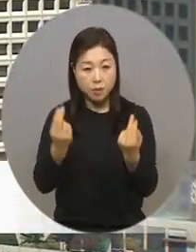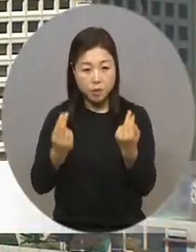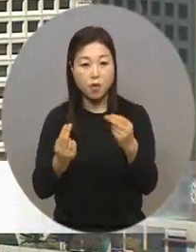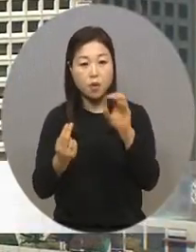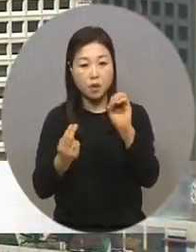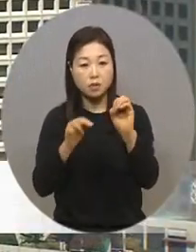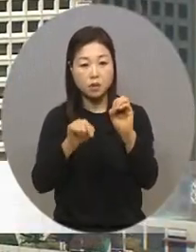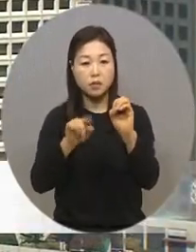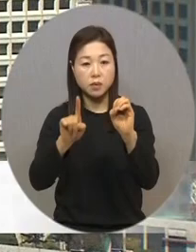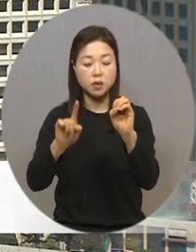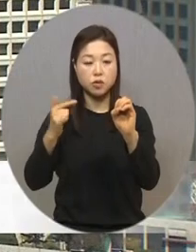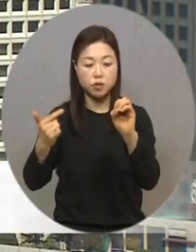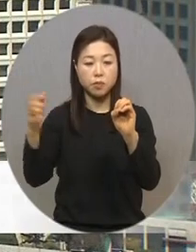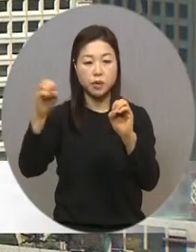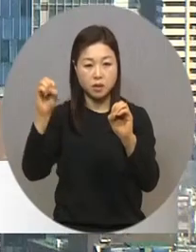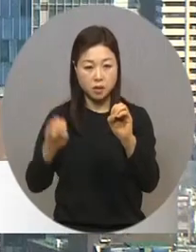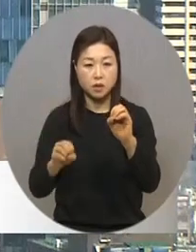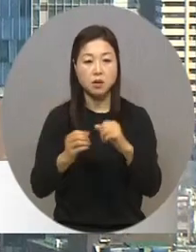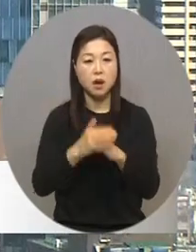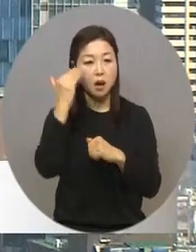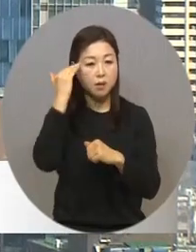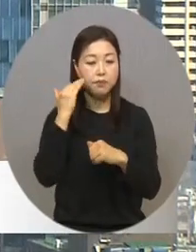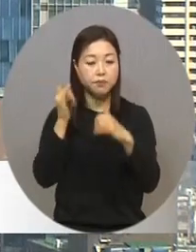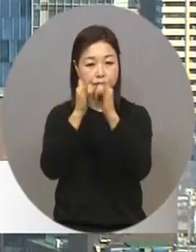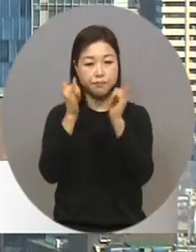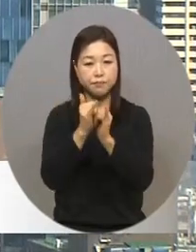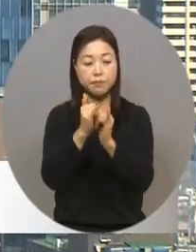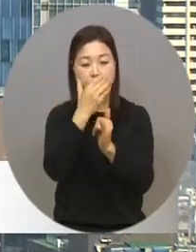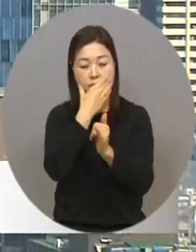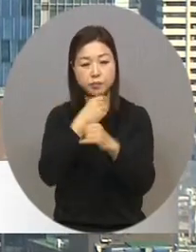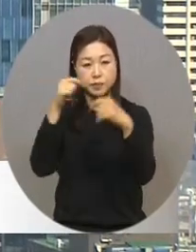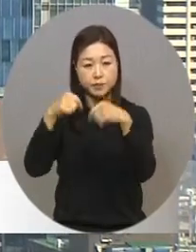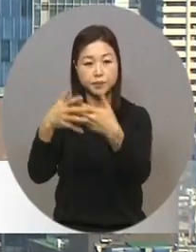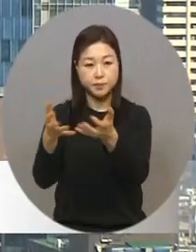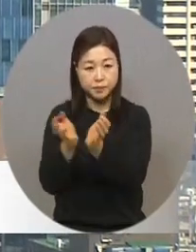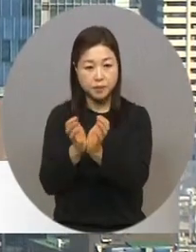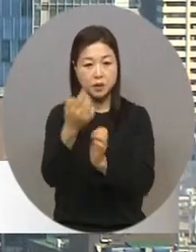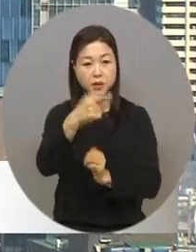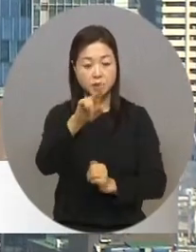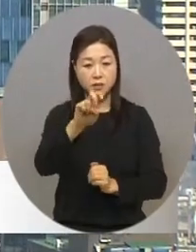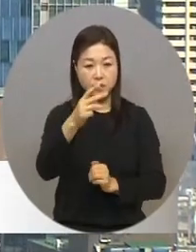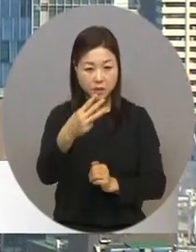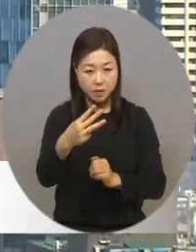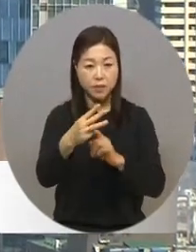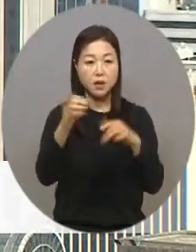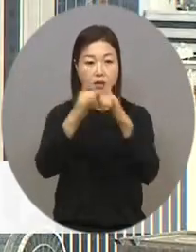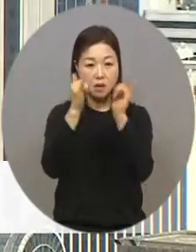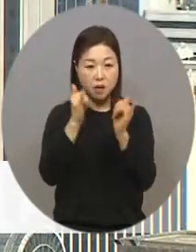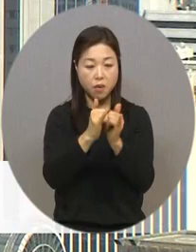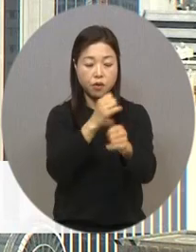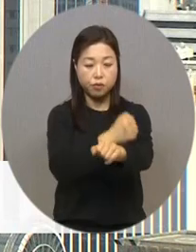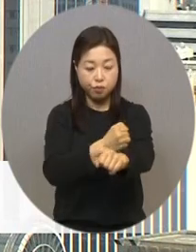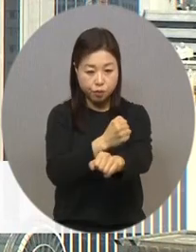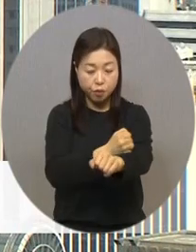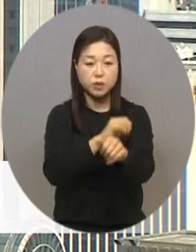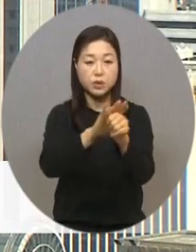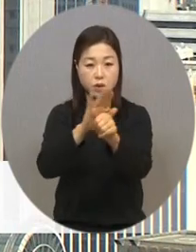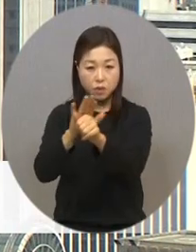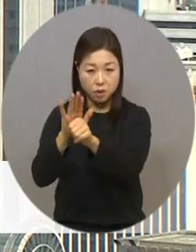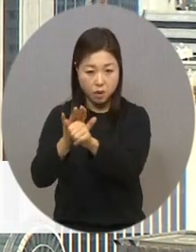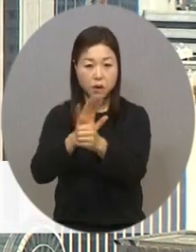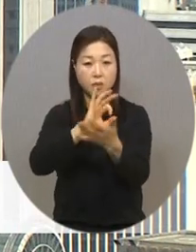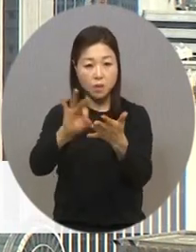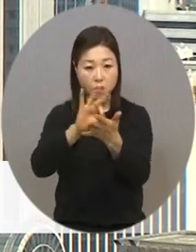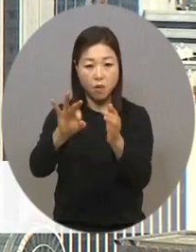수준입니다. 한국사회복지협의회가 최근 발간한 2023 사회공헌백서에 따르면 기업의 사회공헌 지출